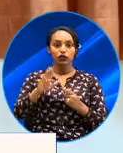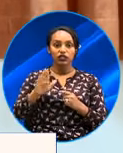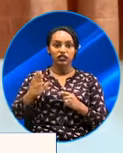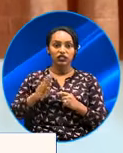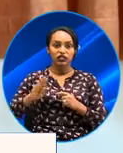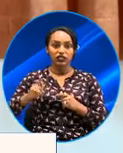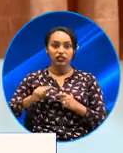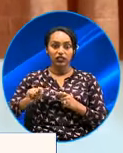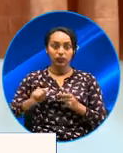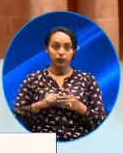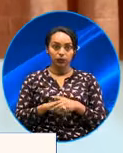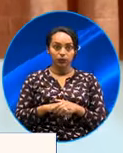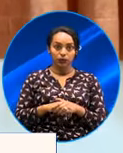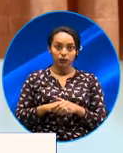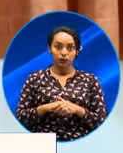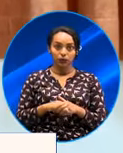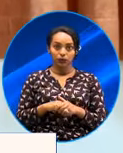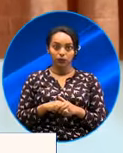ክሮኒሲቲ